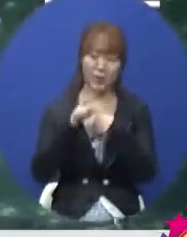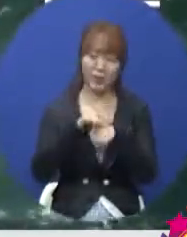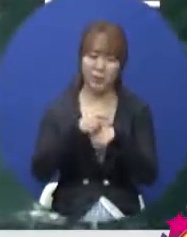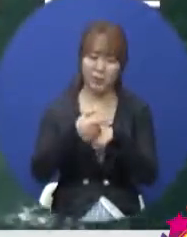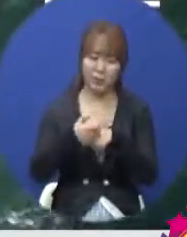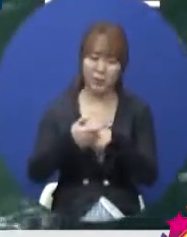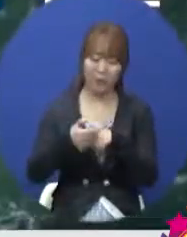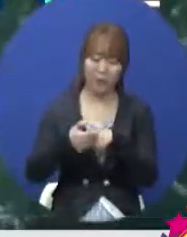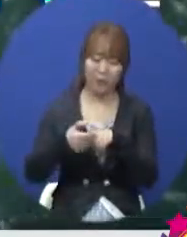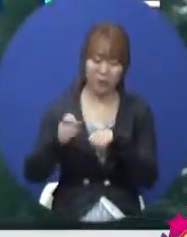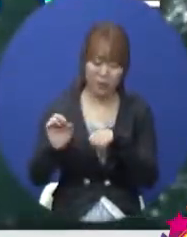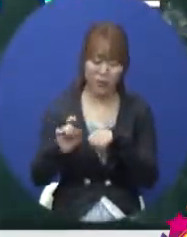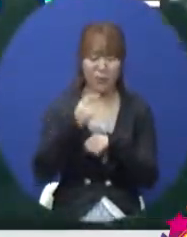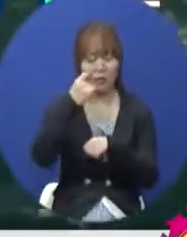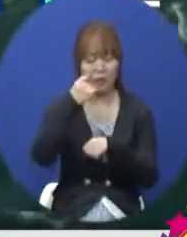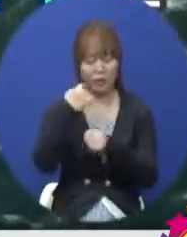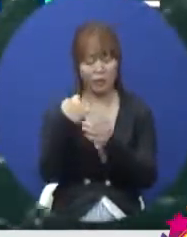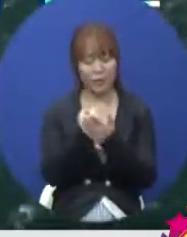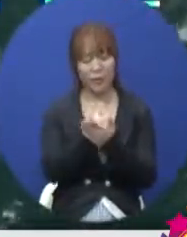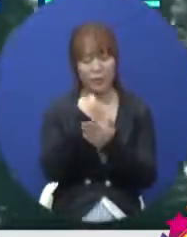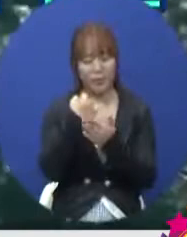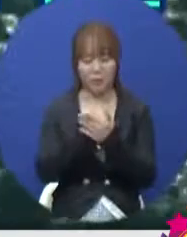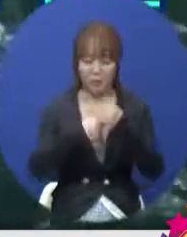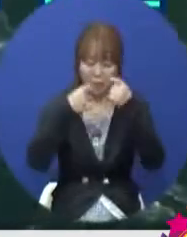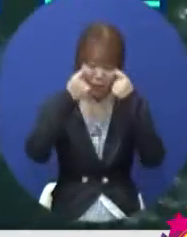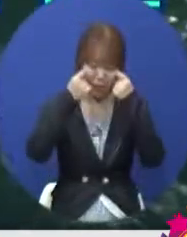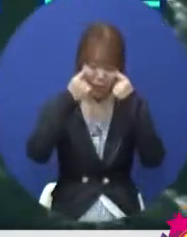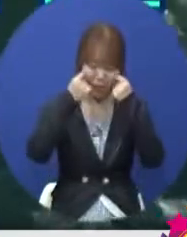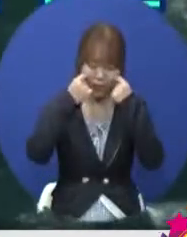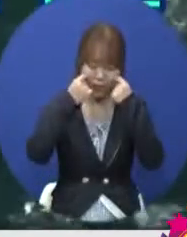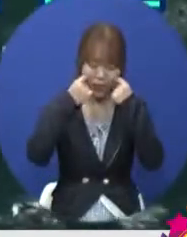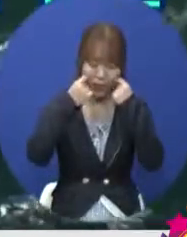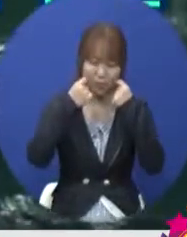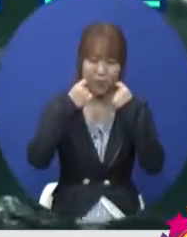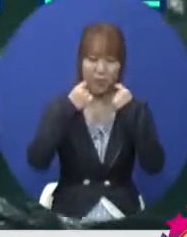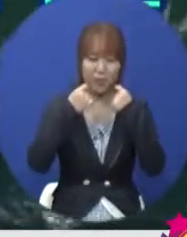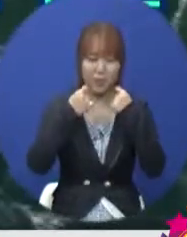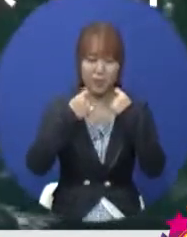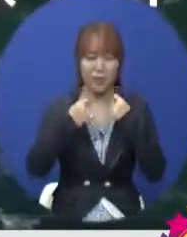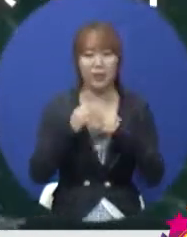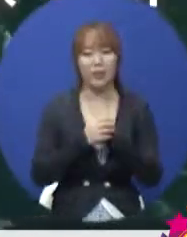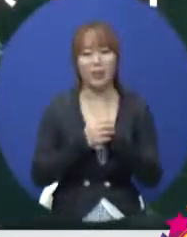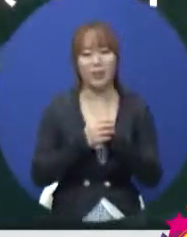지나간 세월에 서러운 눈물을